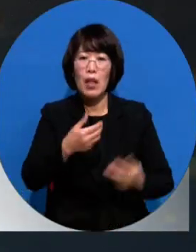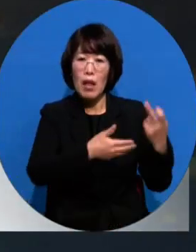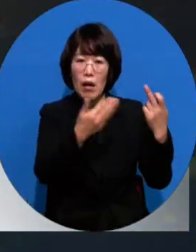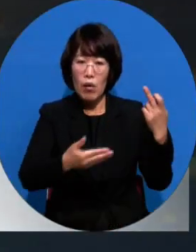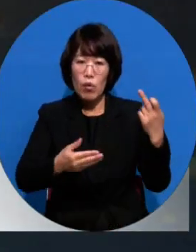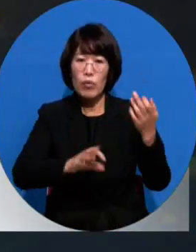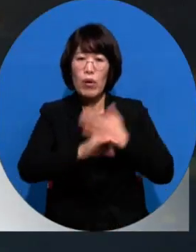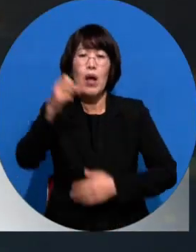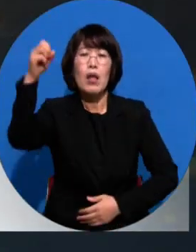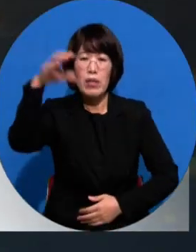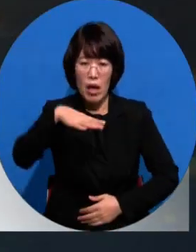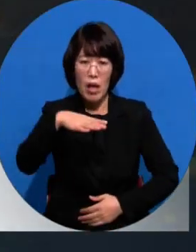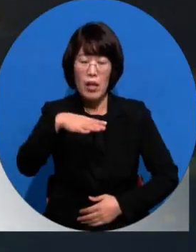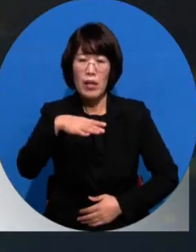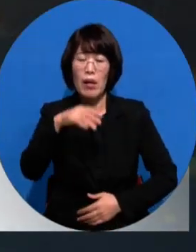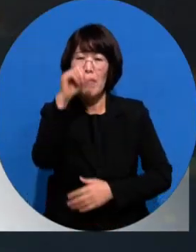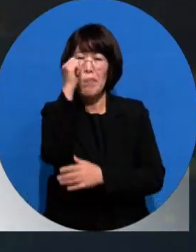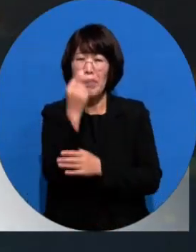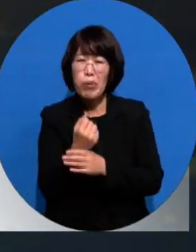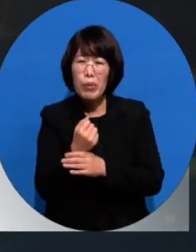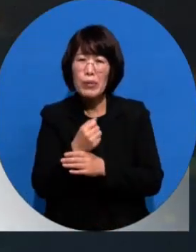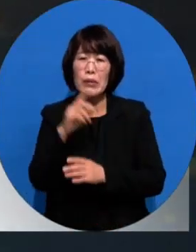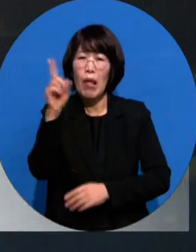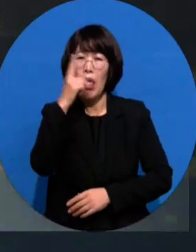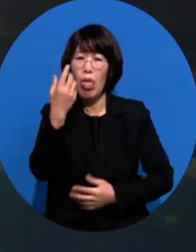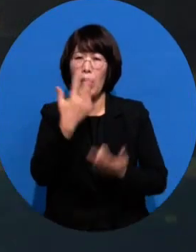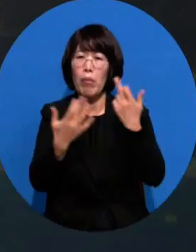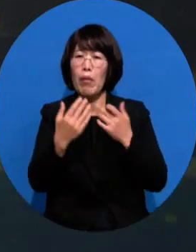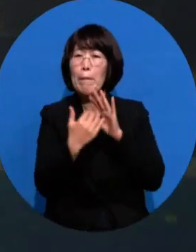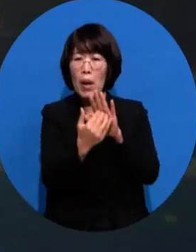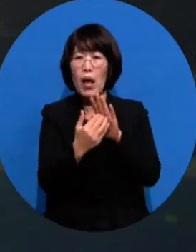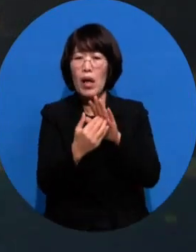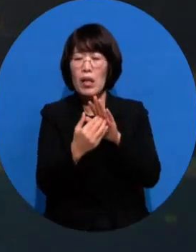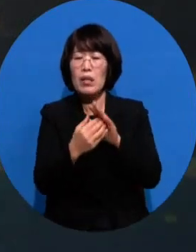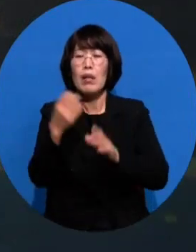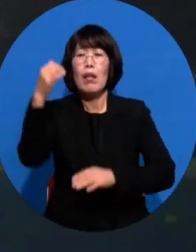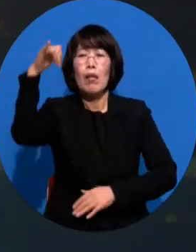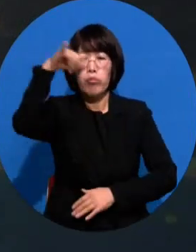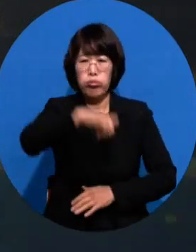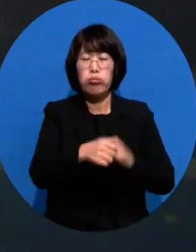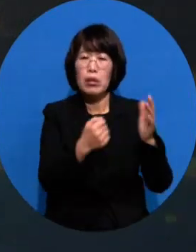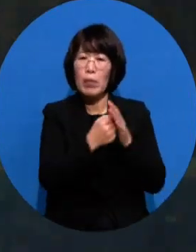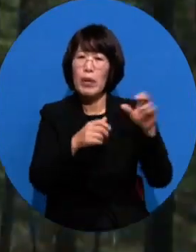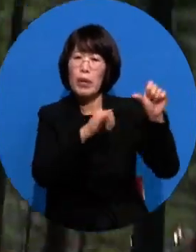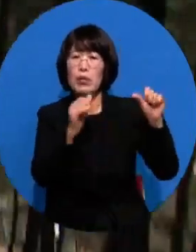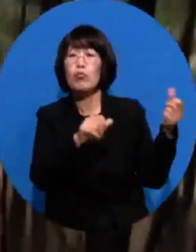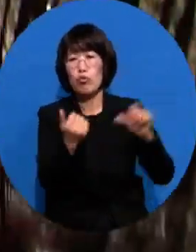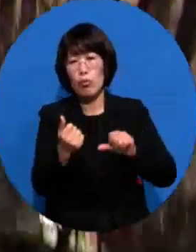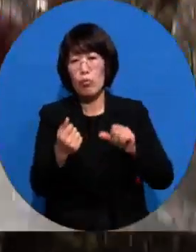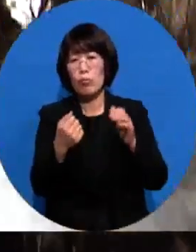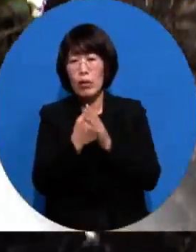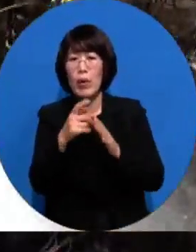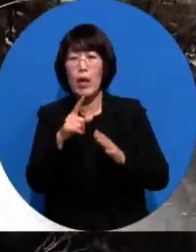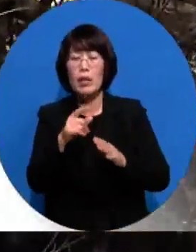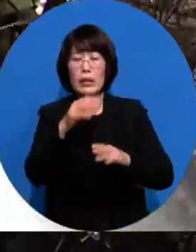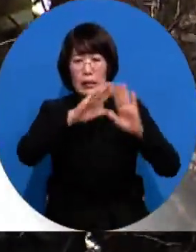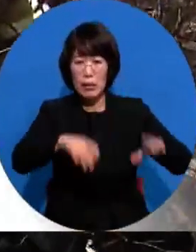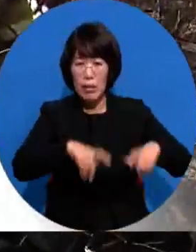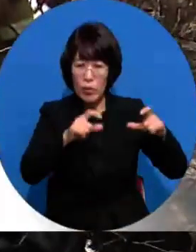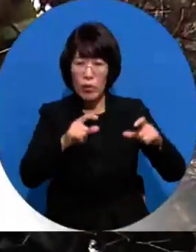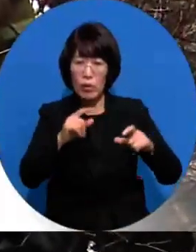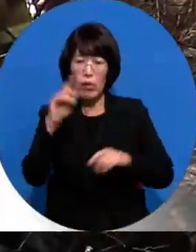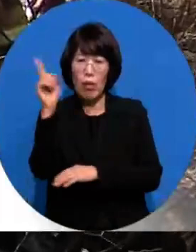강원도 양양에서 노후 임차 산불 예방 헬기 추락 사고로 5명이 사망한 가운데 전남에서 운영 중인 임차